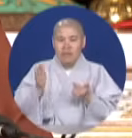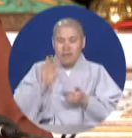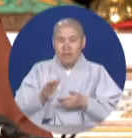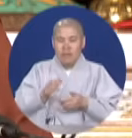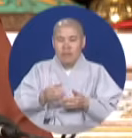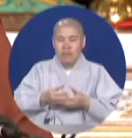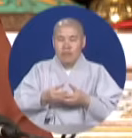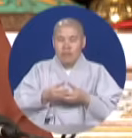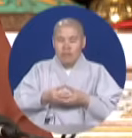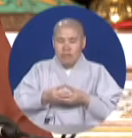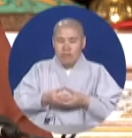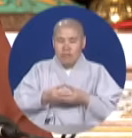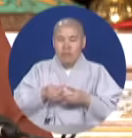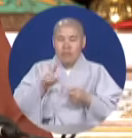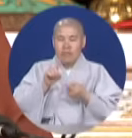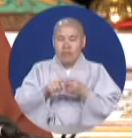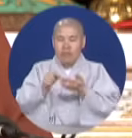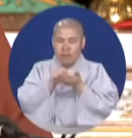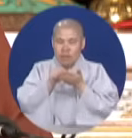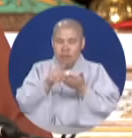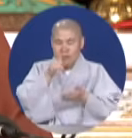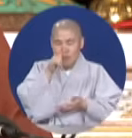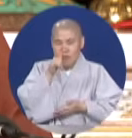과학불교학입니다. 과학불교학.